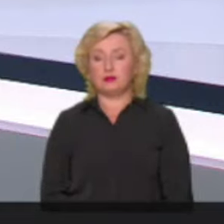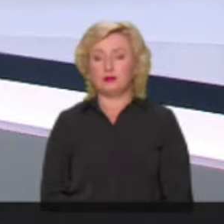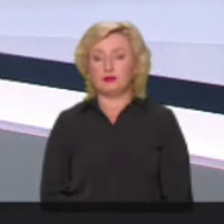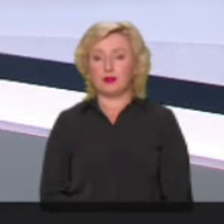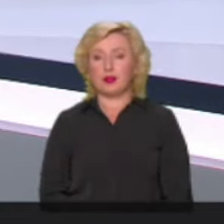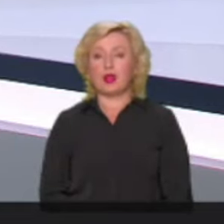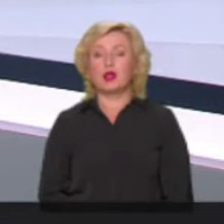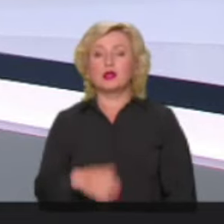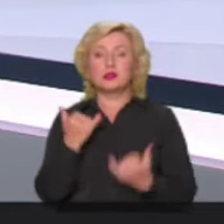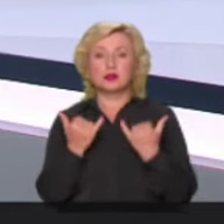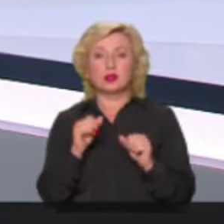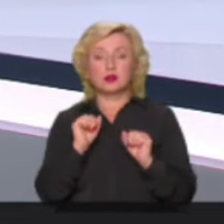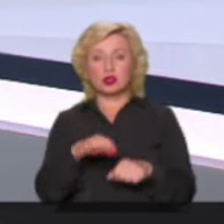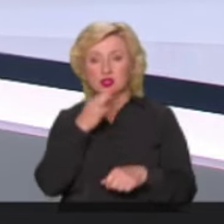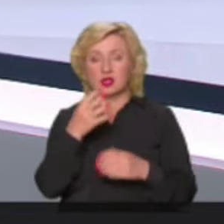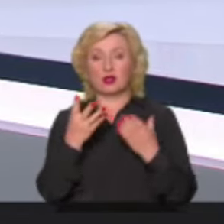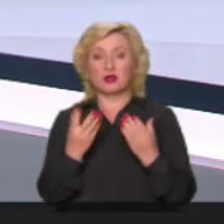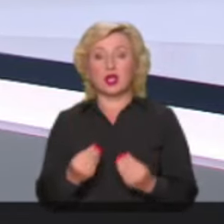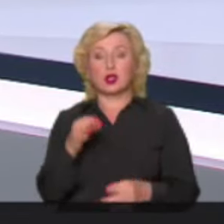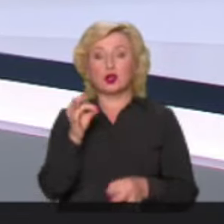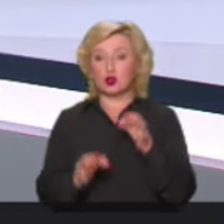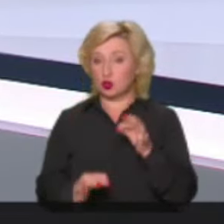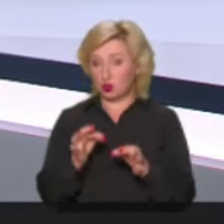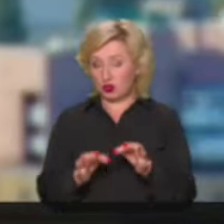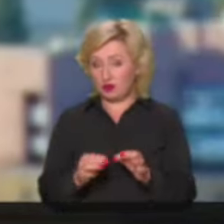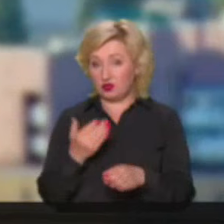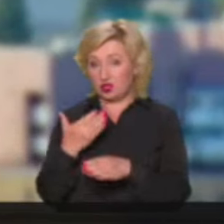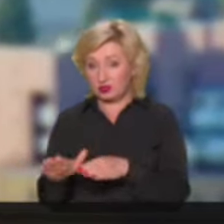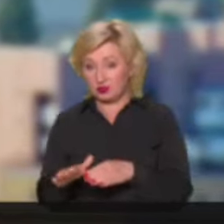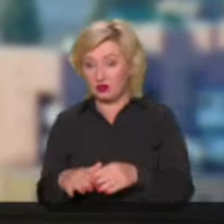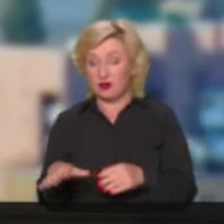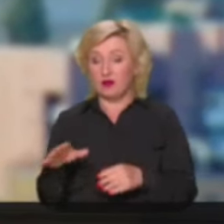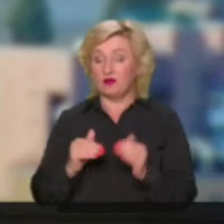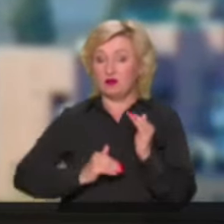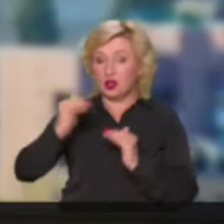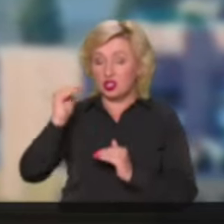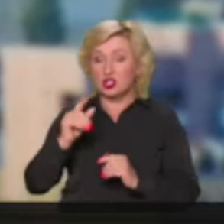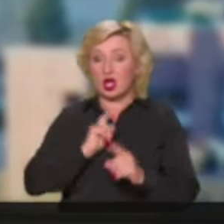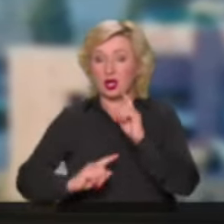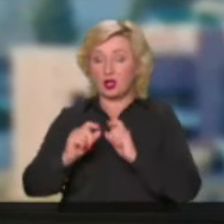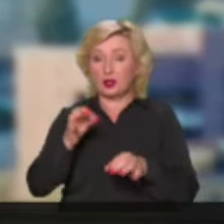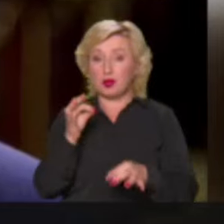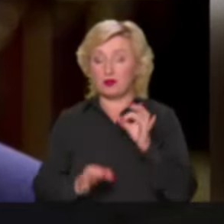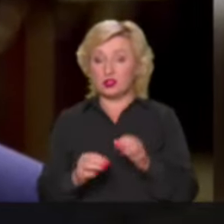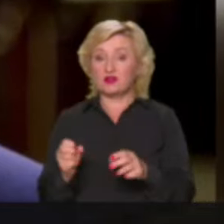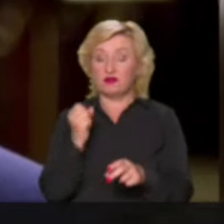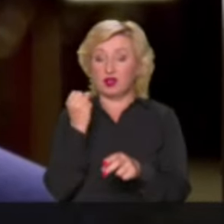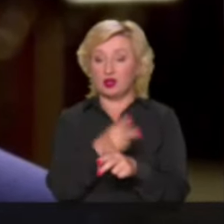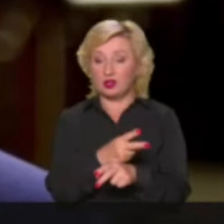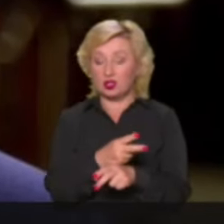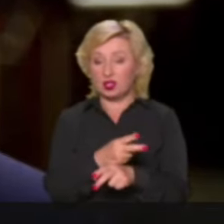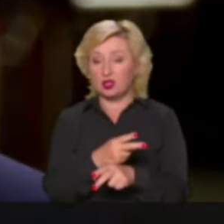І сьогодні ще можна сказати день суддів, частково і суддів. А Вища рада правосуддя звільнила з посади суддю